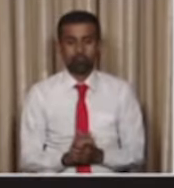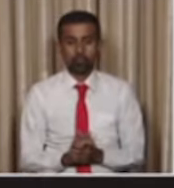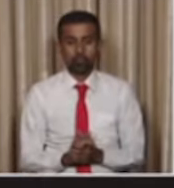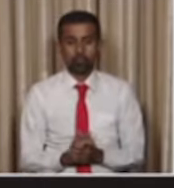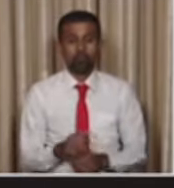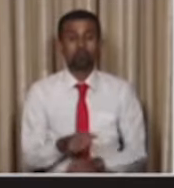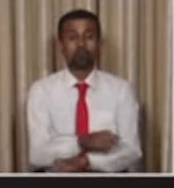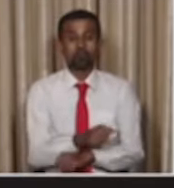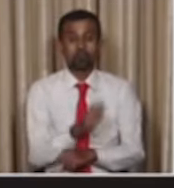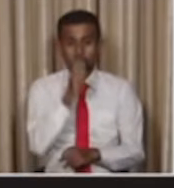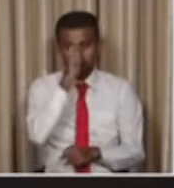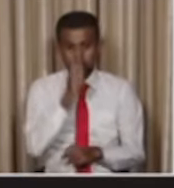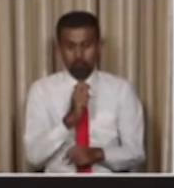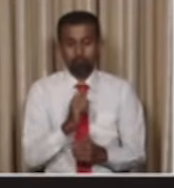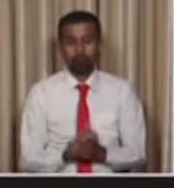සභානායකතුමා.